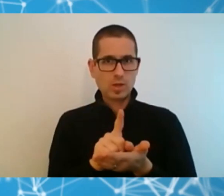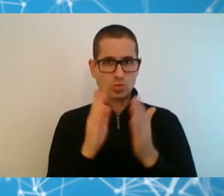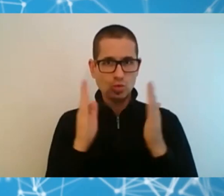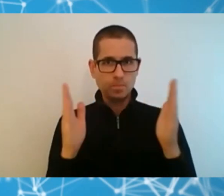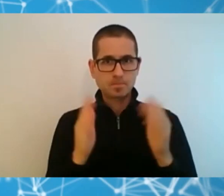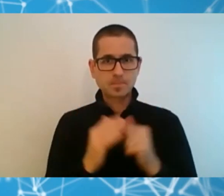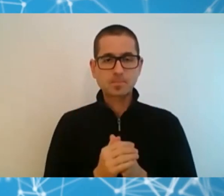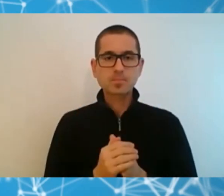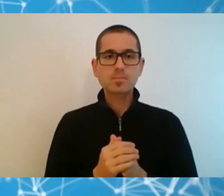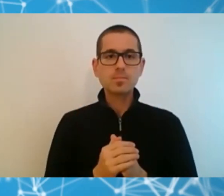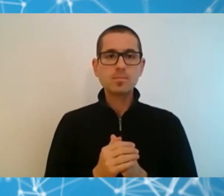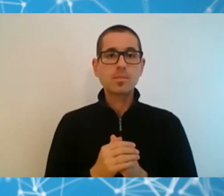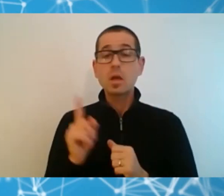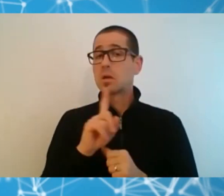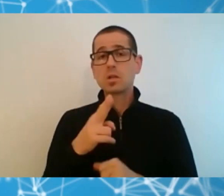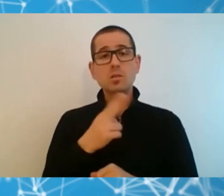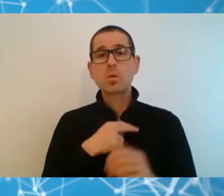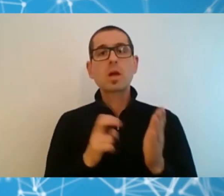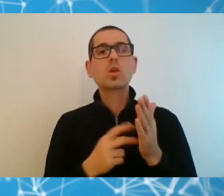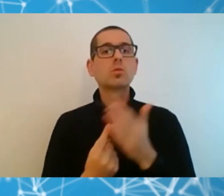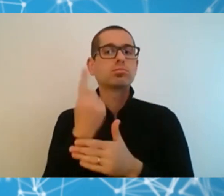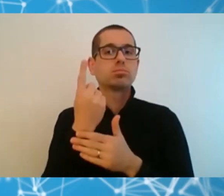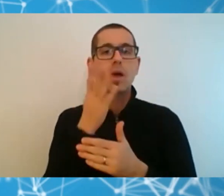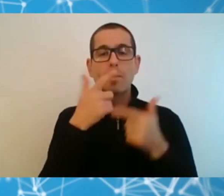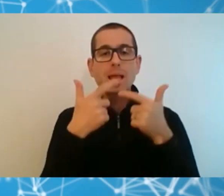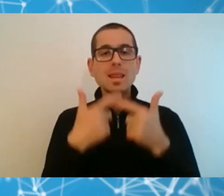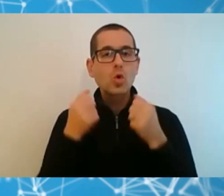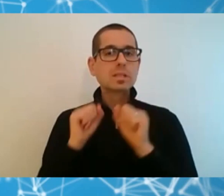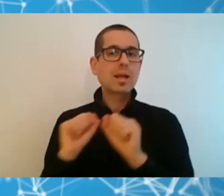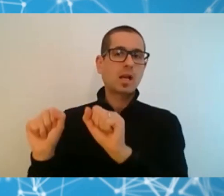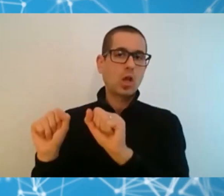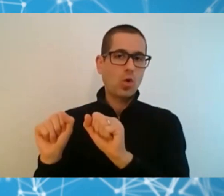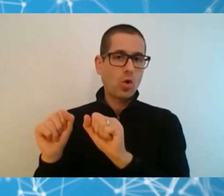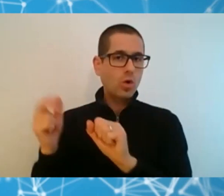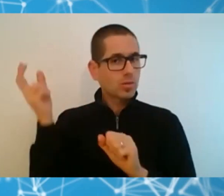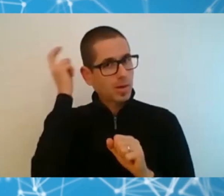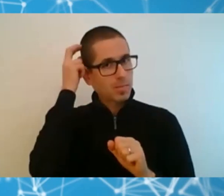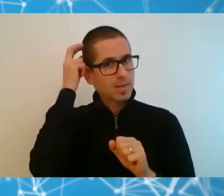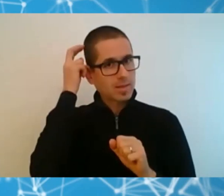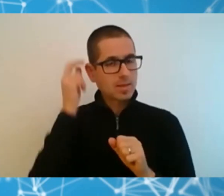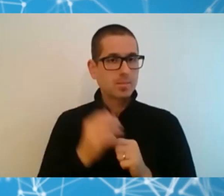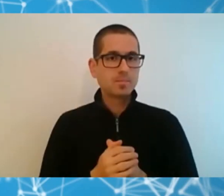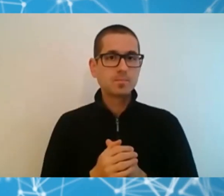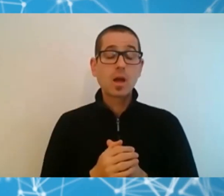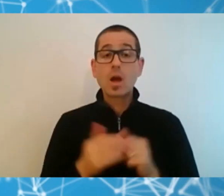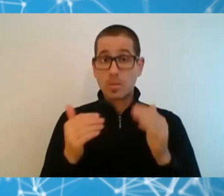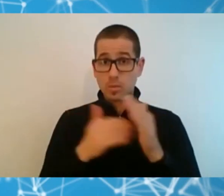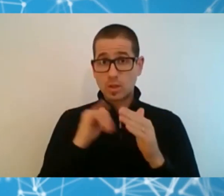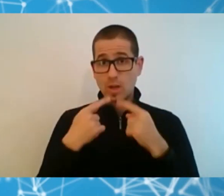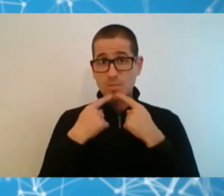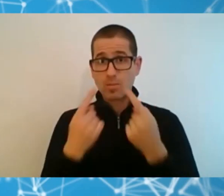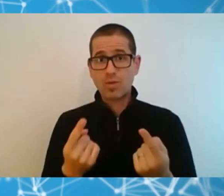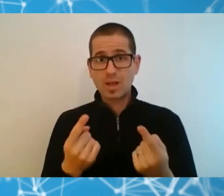Nismo imeli še slučaja, da bi telo zavrnilo ta vsadek. Treba je pa povedati, da